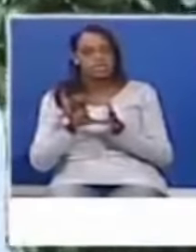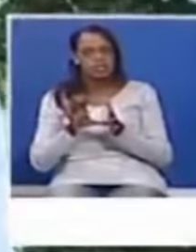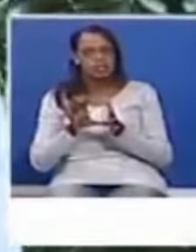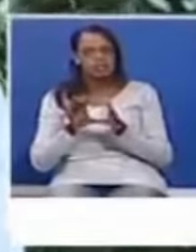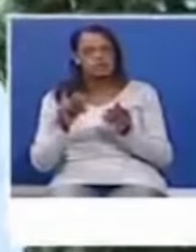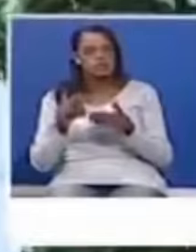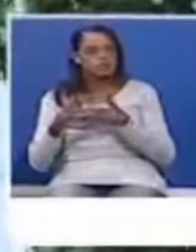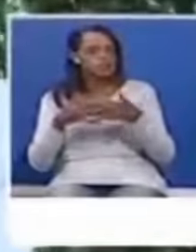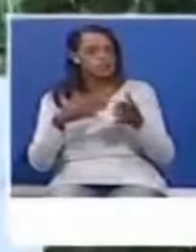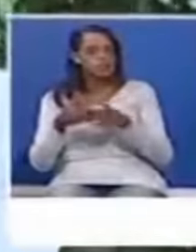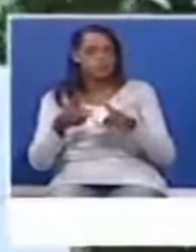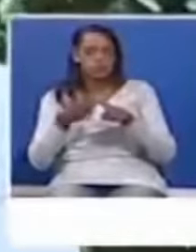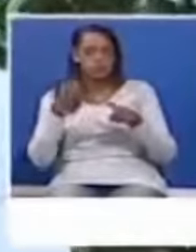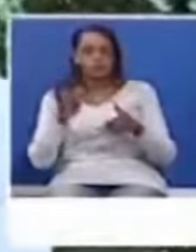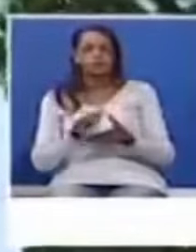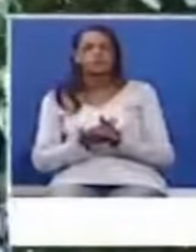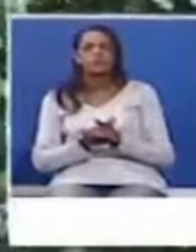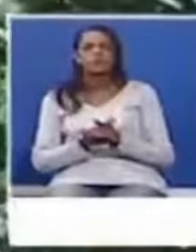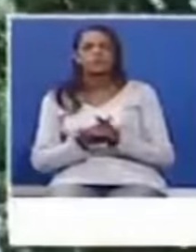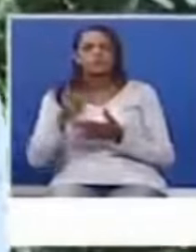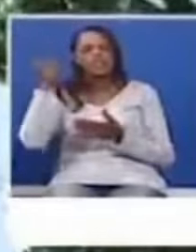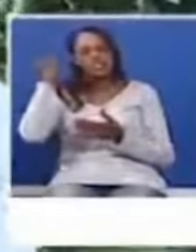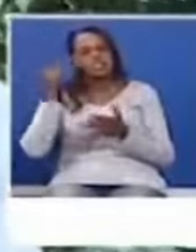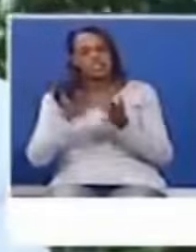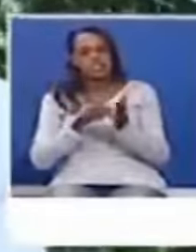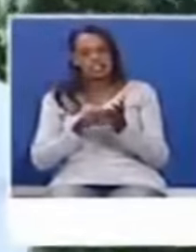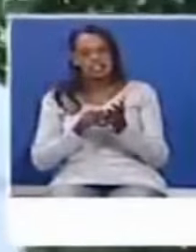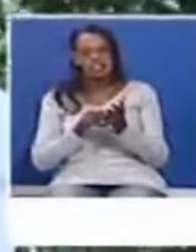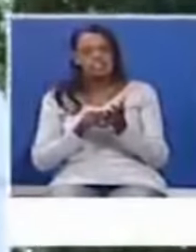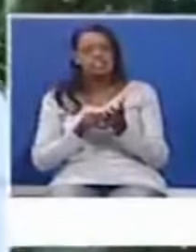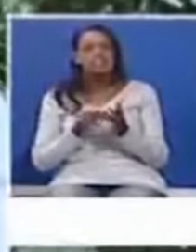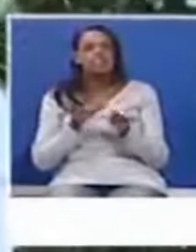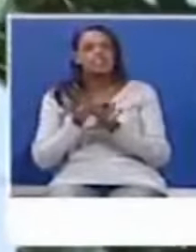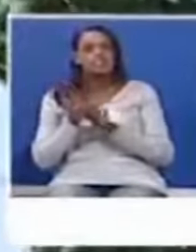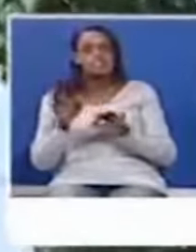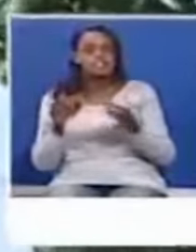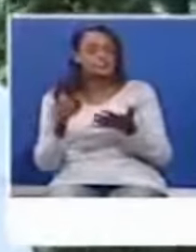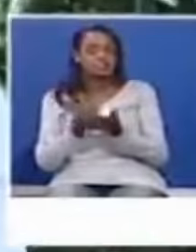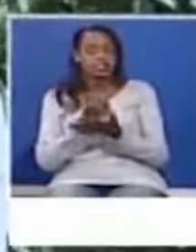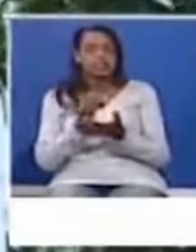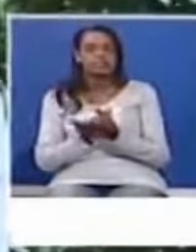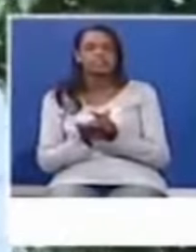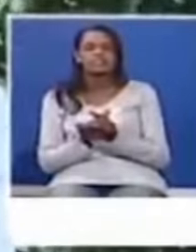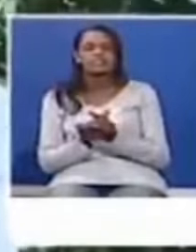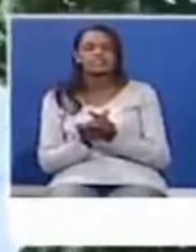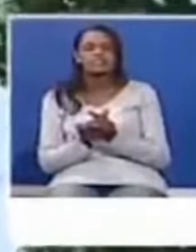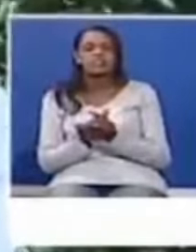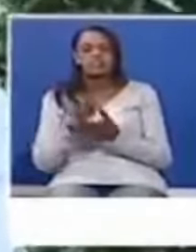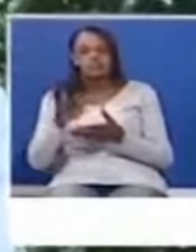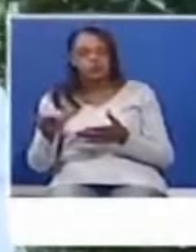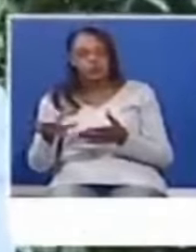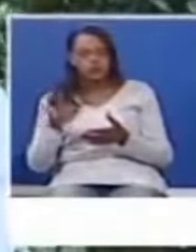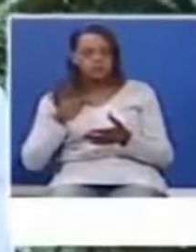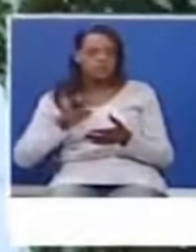1990 ከ ኣብ ግብሪ ክውዕል ጀሚሩ ኤርትራ ሃገርና ድሕሪ ግዜ እዚያ ናፅነታ ረኺባ ስለ ዝኾነ እንቲ ኣብ ቆልዑ